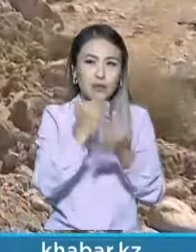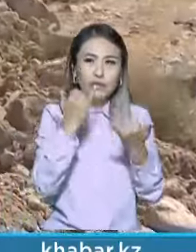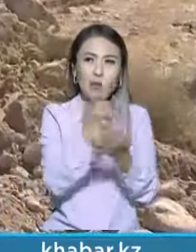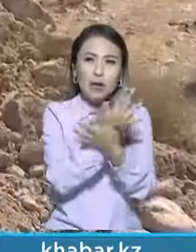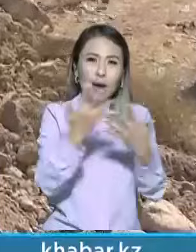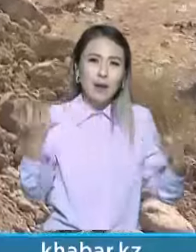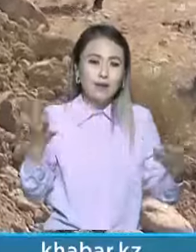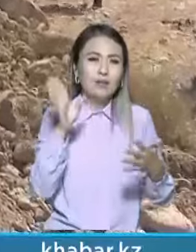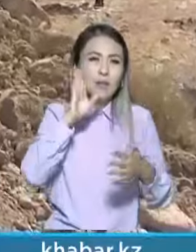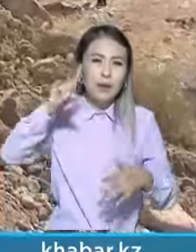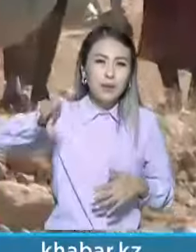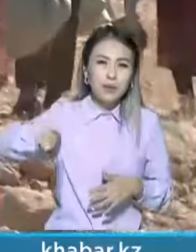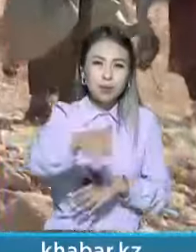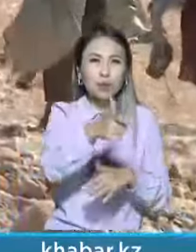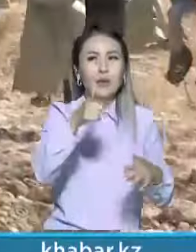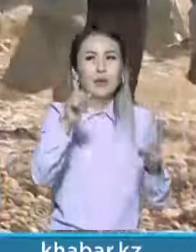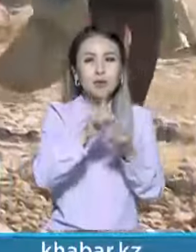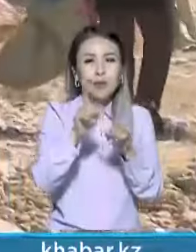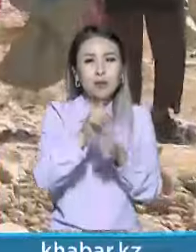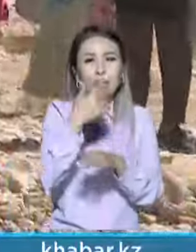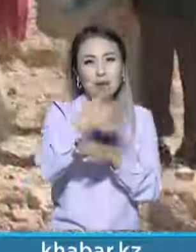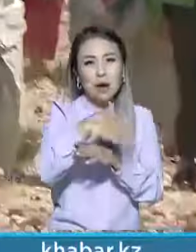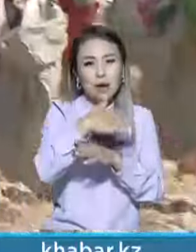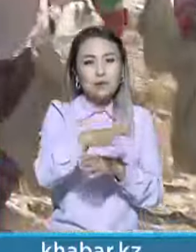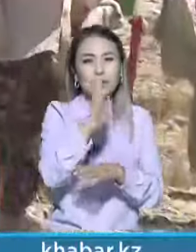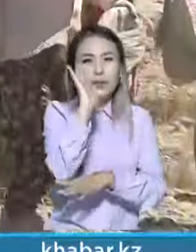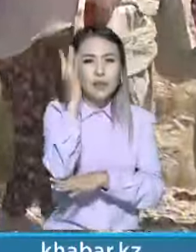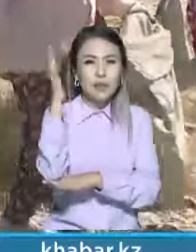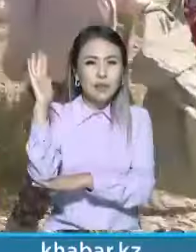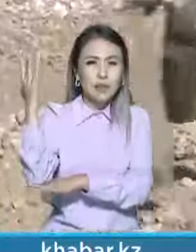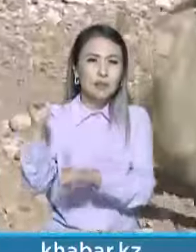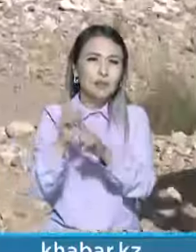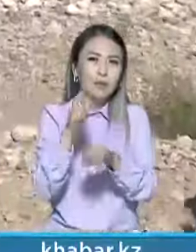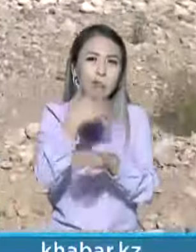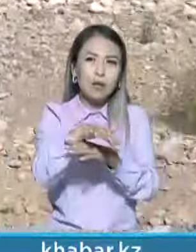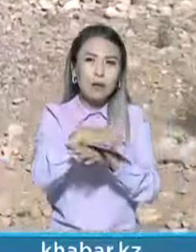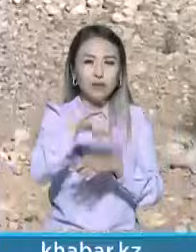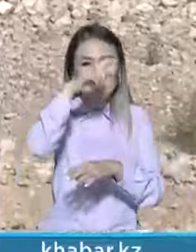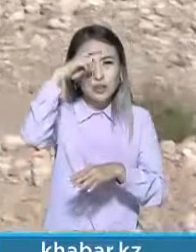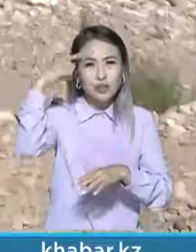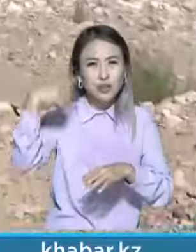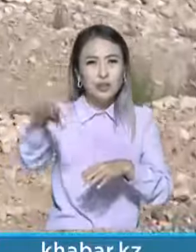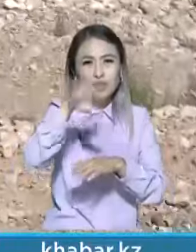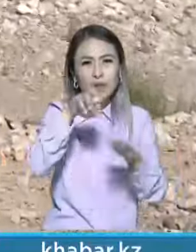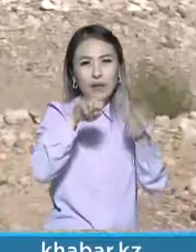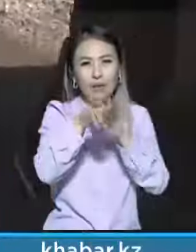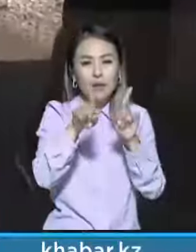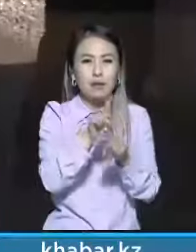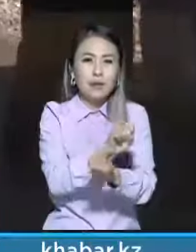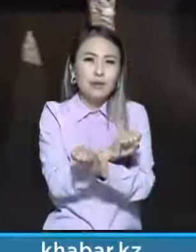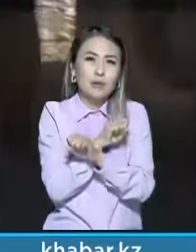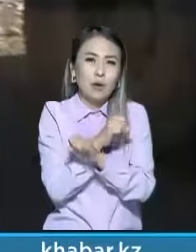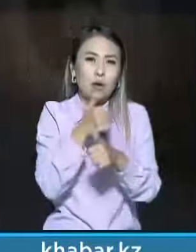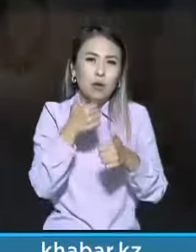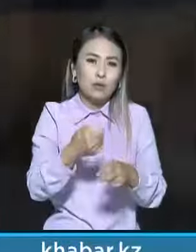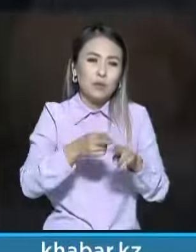баққан тау өзені мен көлеңкесі жанға сая қалың ағаш қаланың у-шуы мен аптап ыстығынан қашқандар үшін демалуға таптырмас